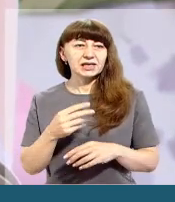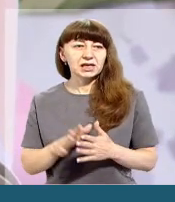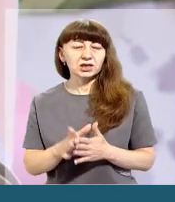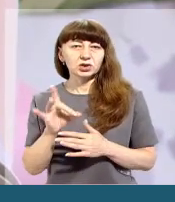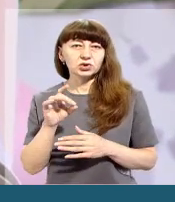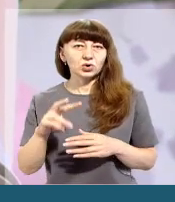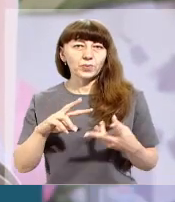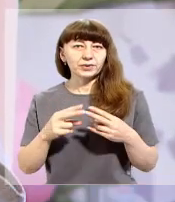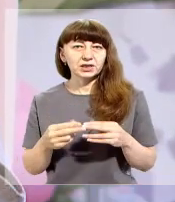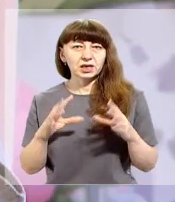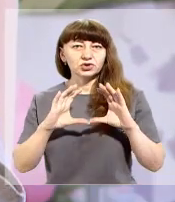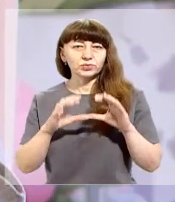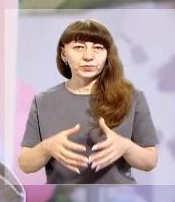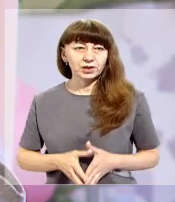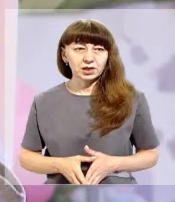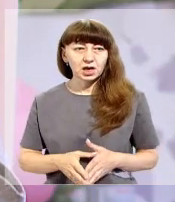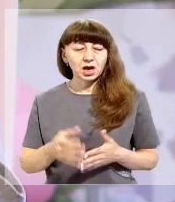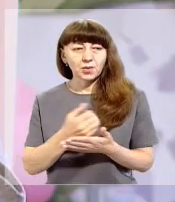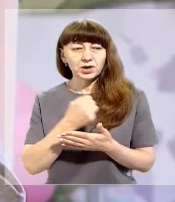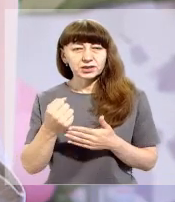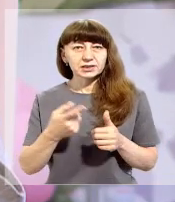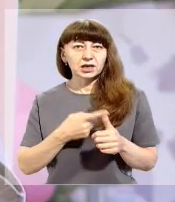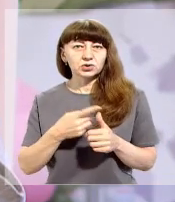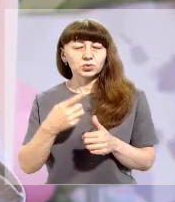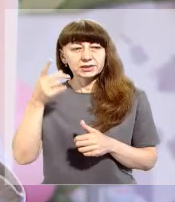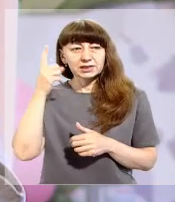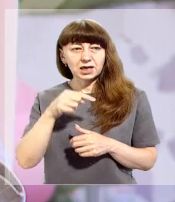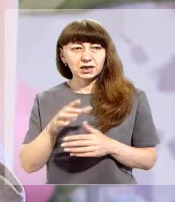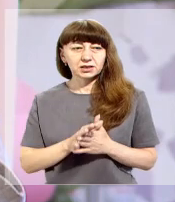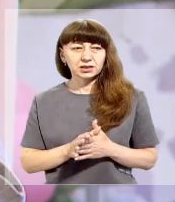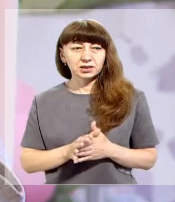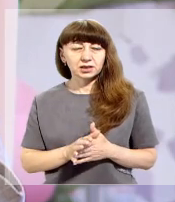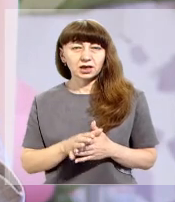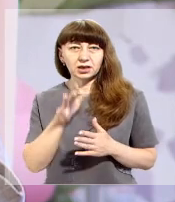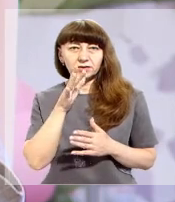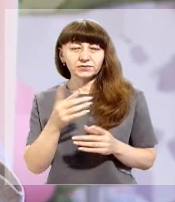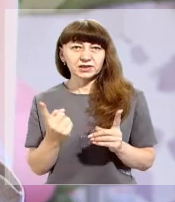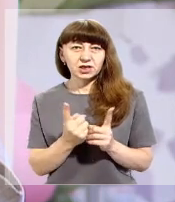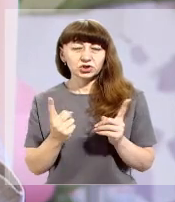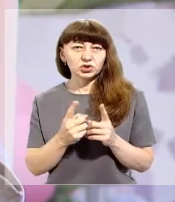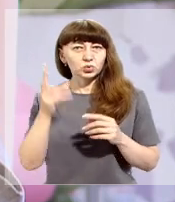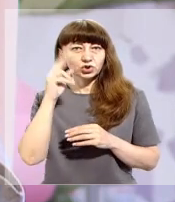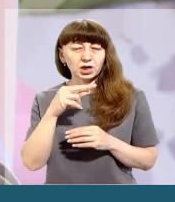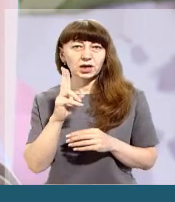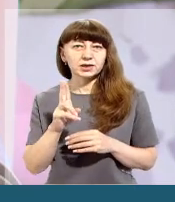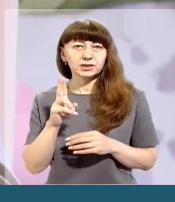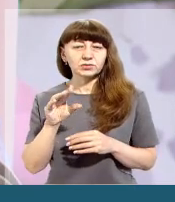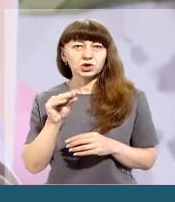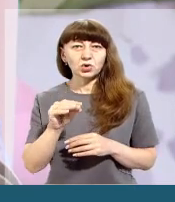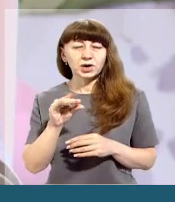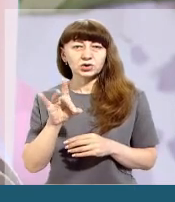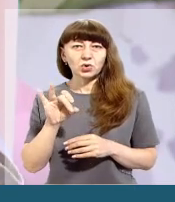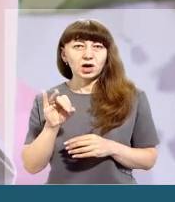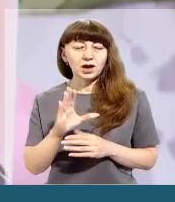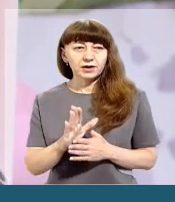стремительно меняющемся современном мире. Обозначил статус знания на одной из встреч со школьниками наш президент Касым-Жомарт Кемелевич